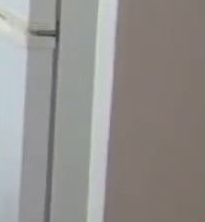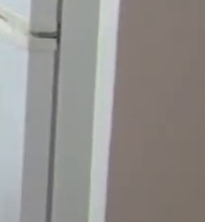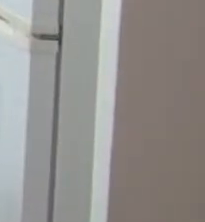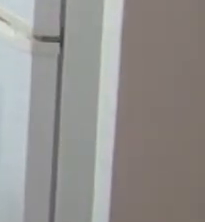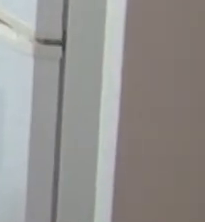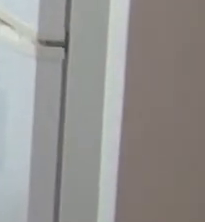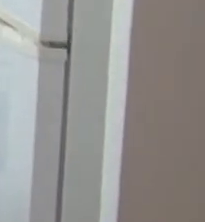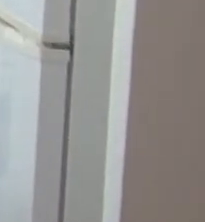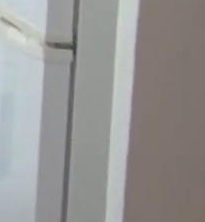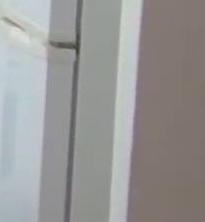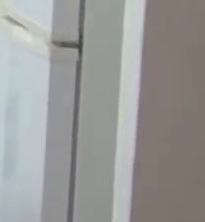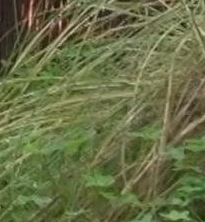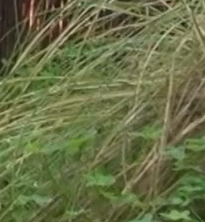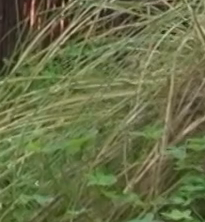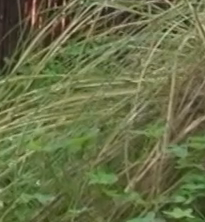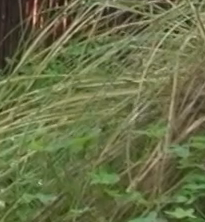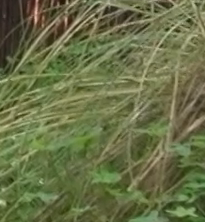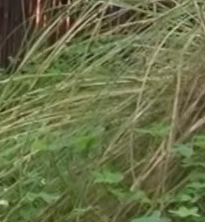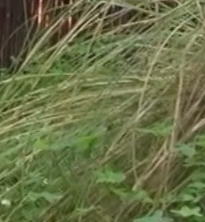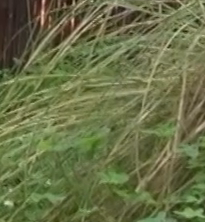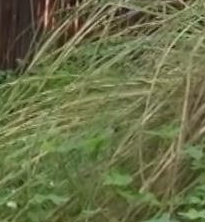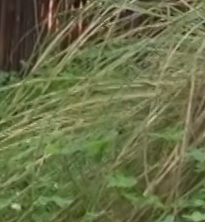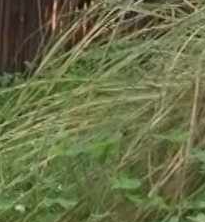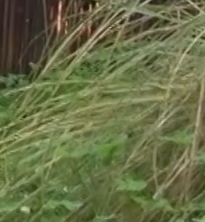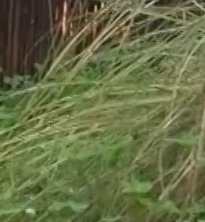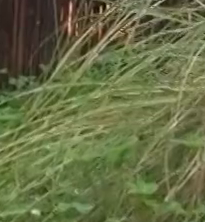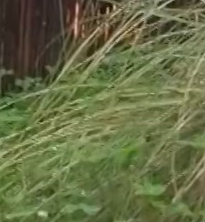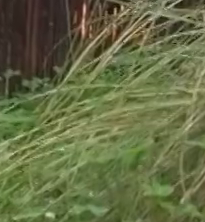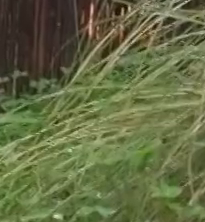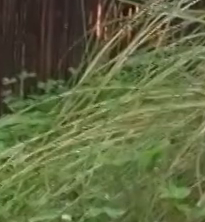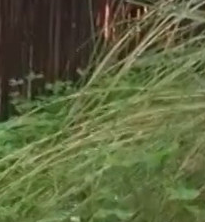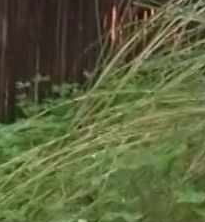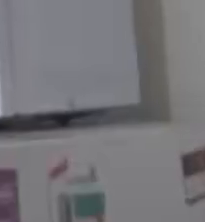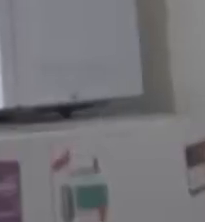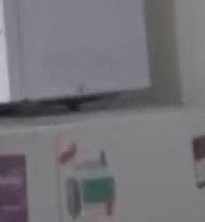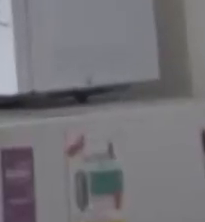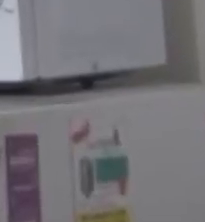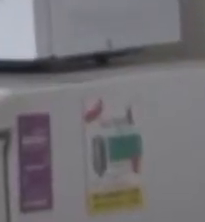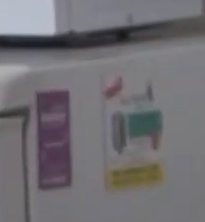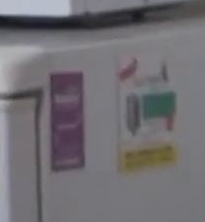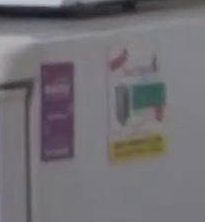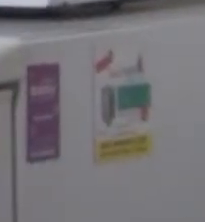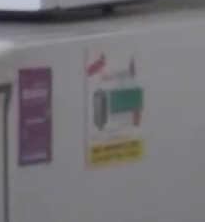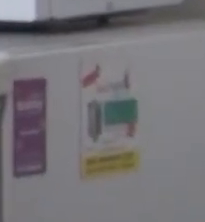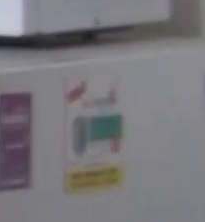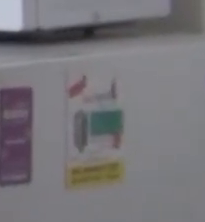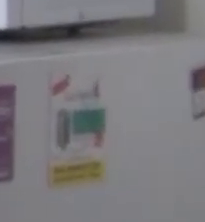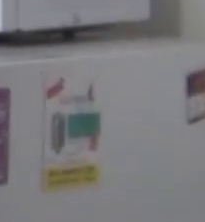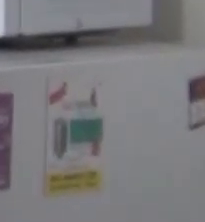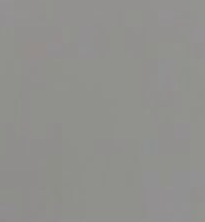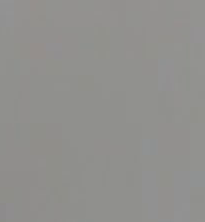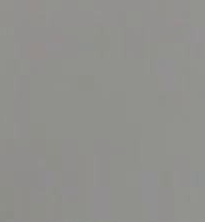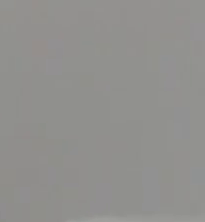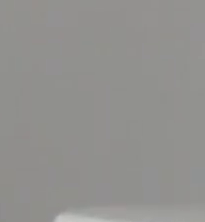היום הוא בן אדם. כל הזמן הייתי בן אדם. כן. ב-18 לינואר אני מסיים את השלב של הבית משפט